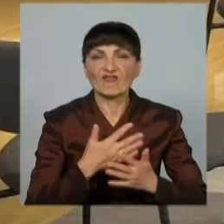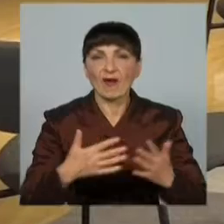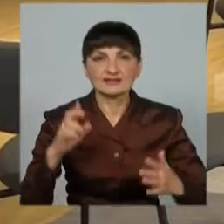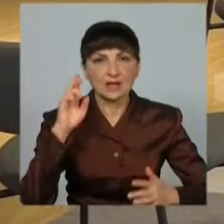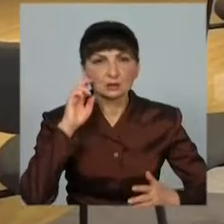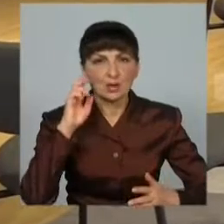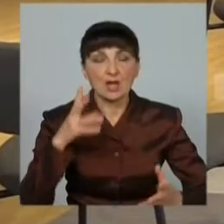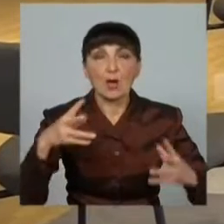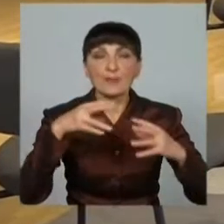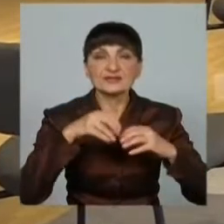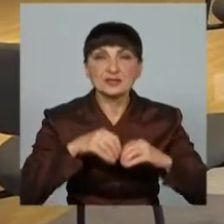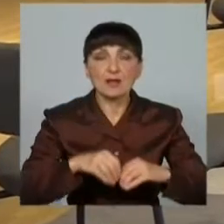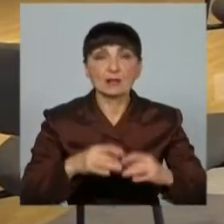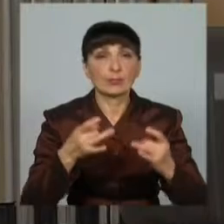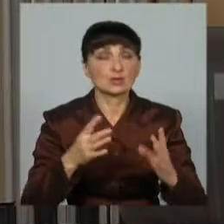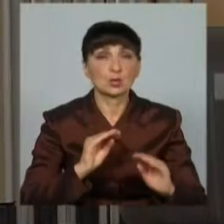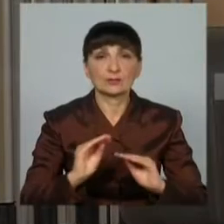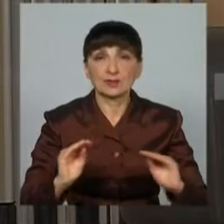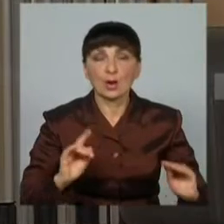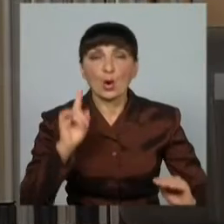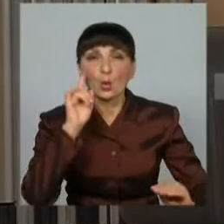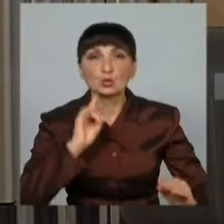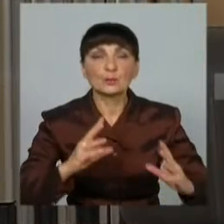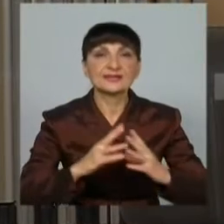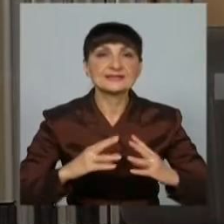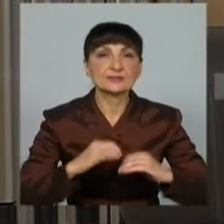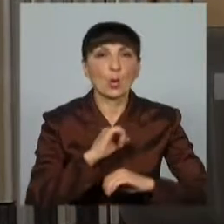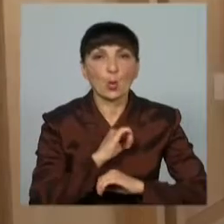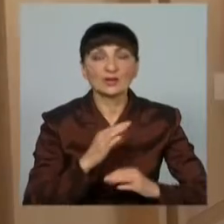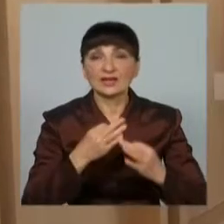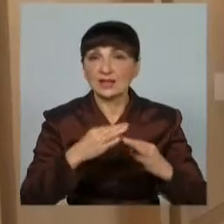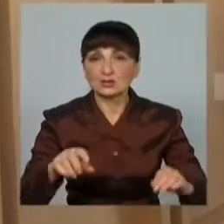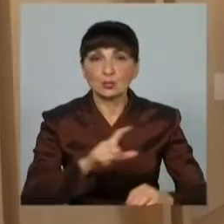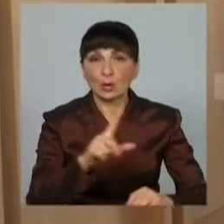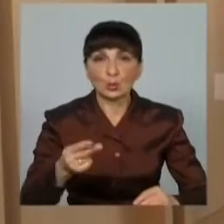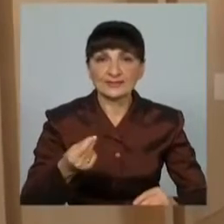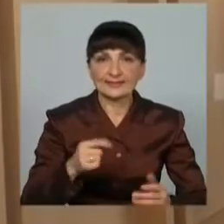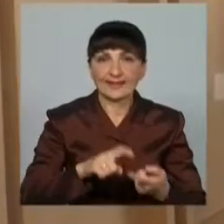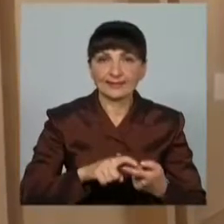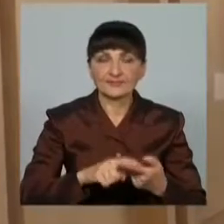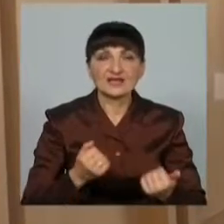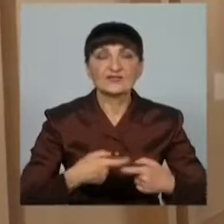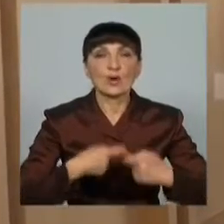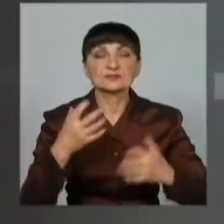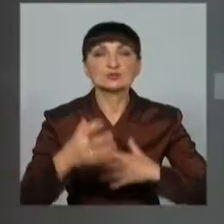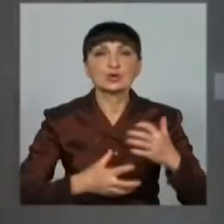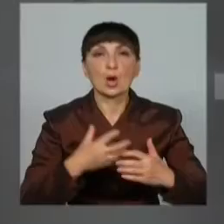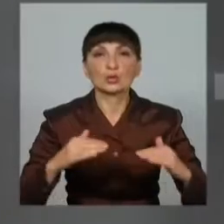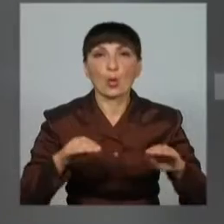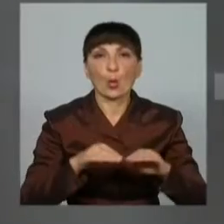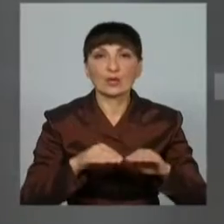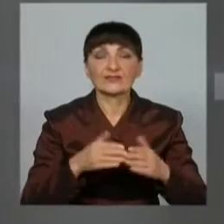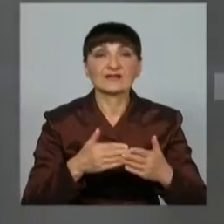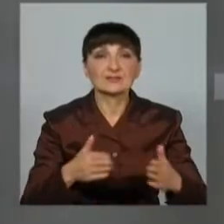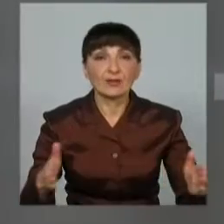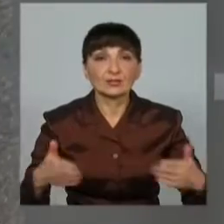странах. Их объединяет простой интерьер, удобный для семейного отдыха и доступный для путешественников. Сегодня гостиница международного уровня